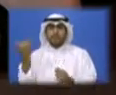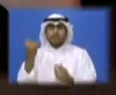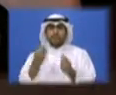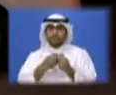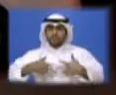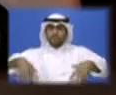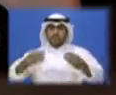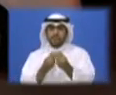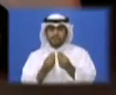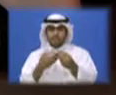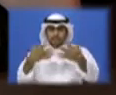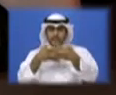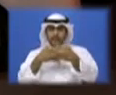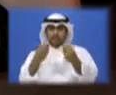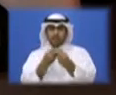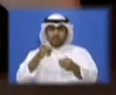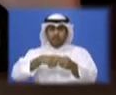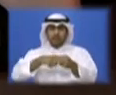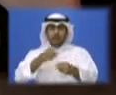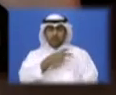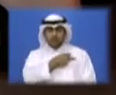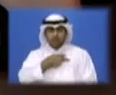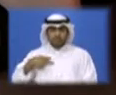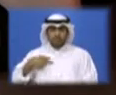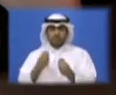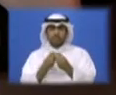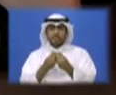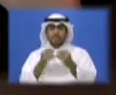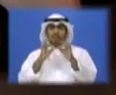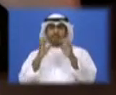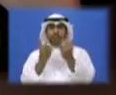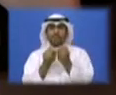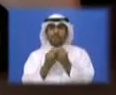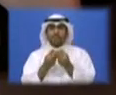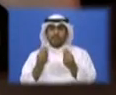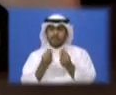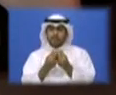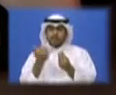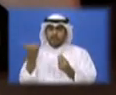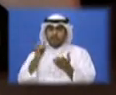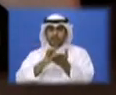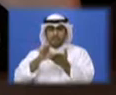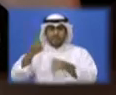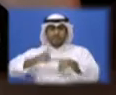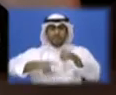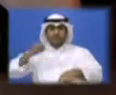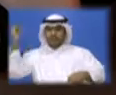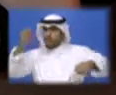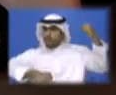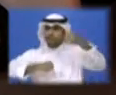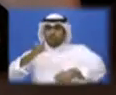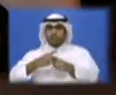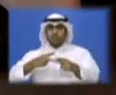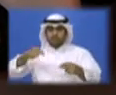تكاتف جميع الجهود من المؤسسات الحكومية والمجتمعية للحد من ظاهرة العنف التي تجتاح